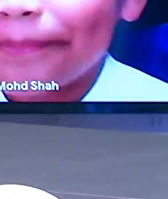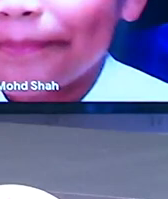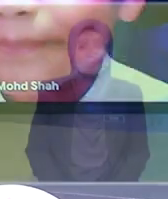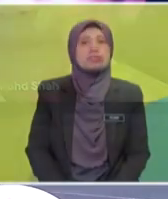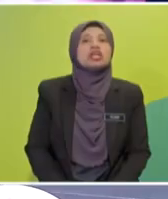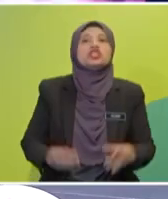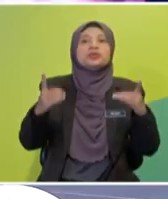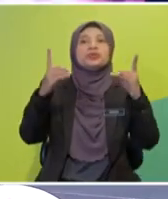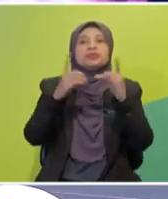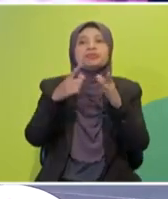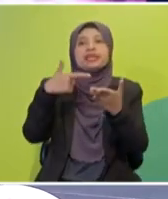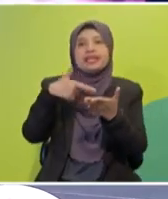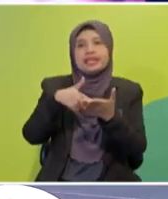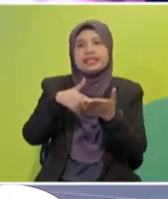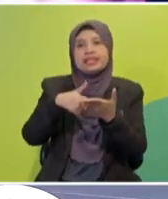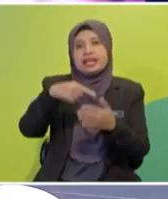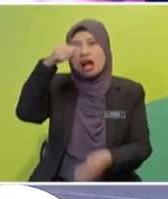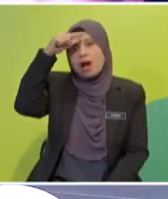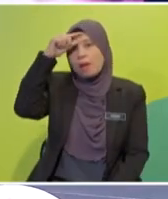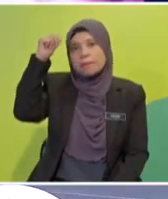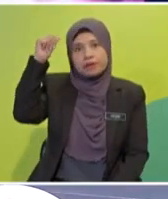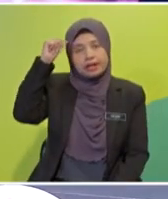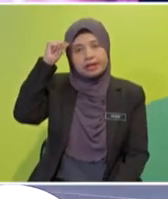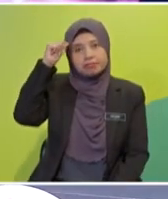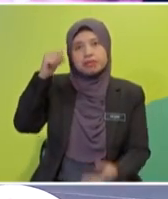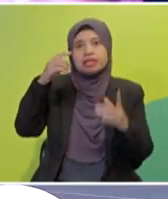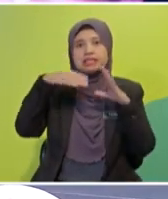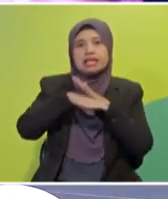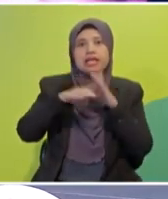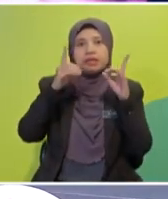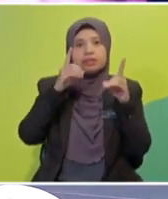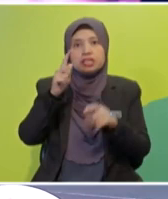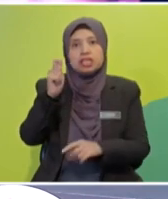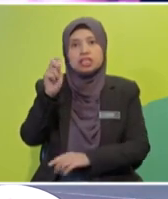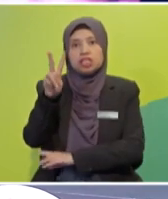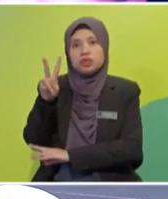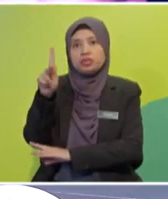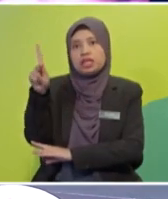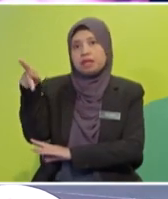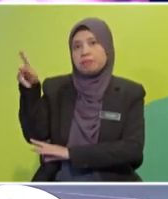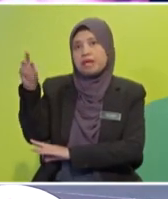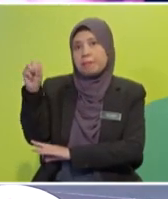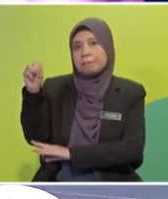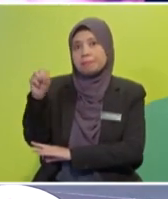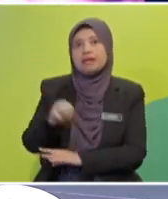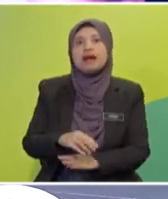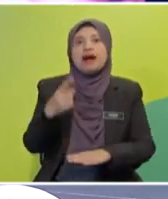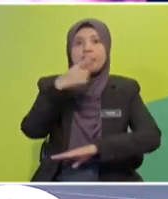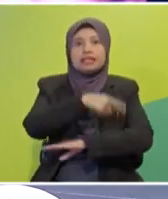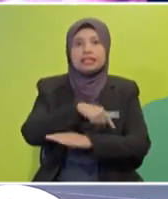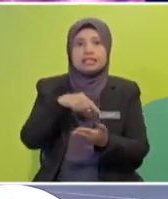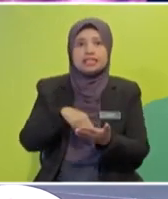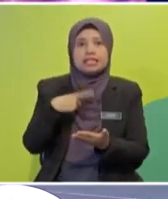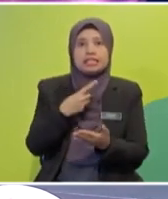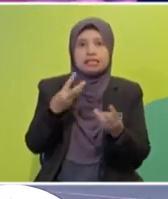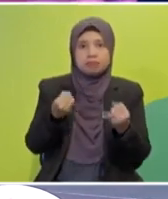Baiklah, kembali bersama saya Aiman Sufian Azma di Didik TV KPM. Baik. Duk diam-diam sebab hari ini kita nak belajar